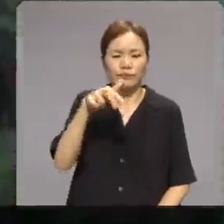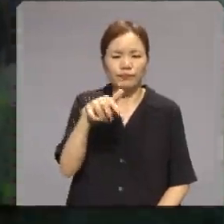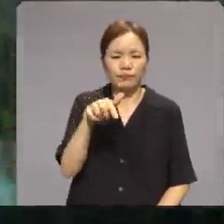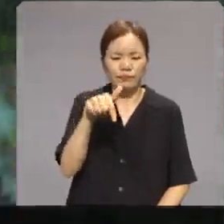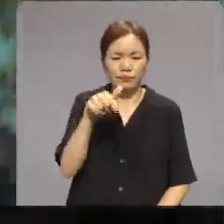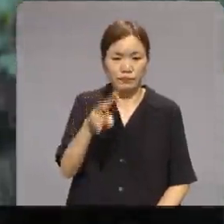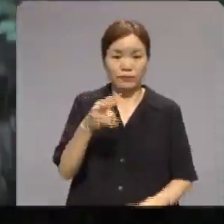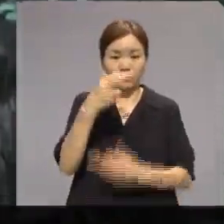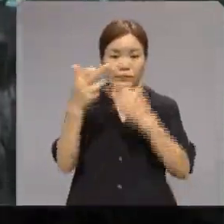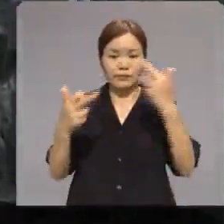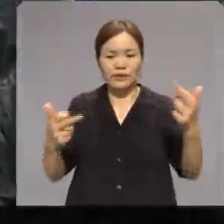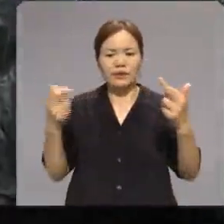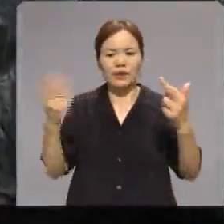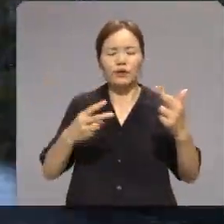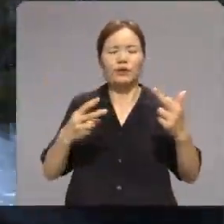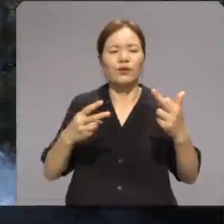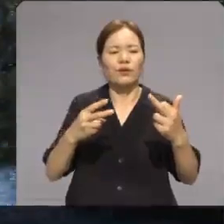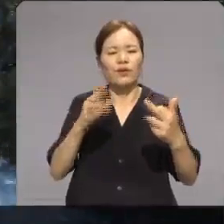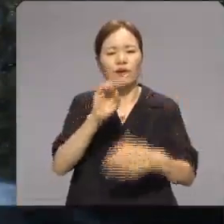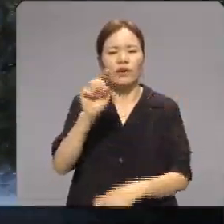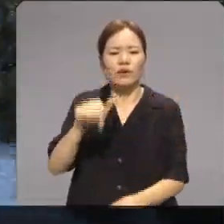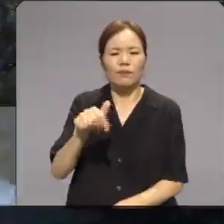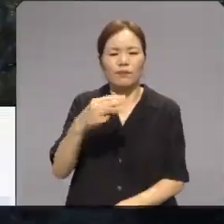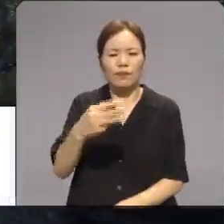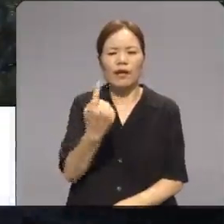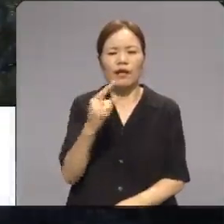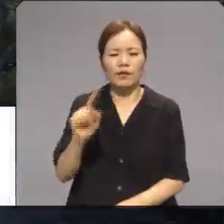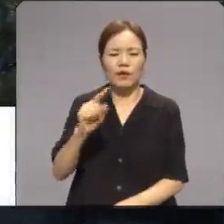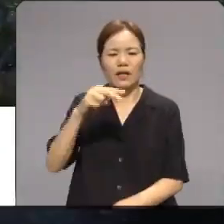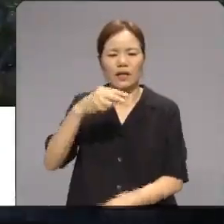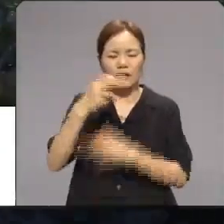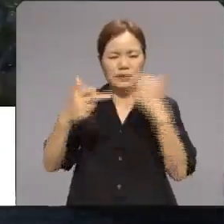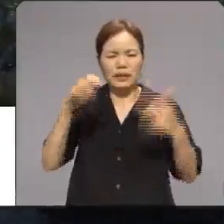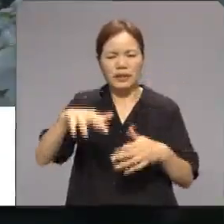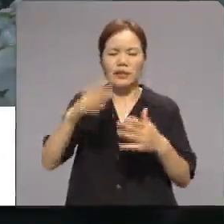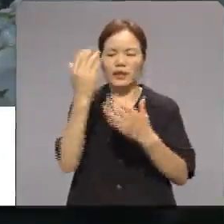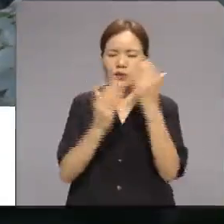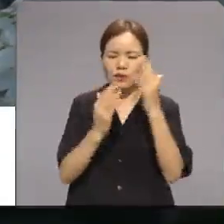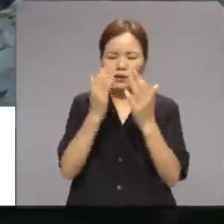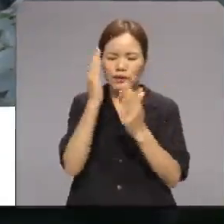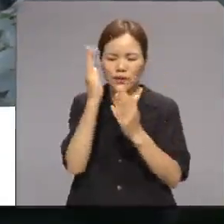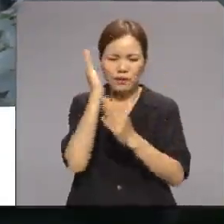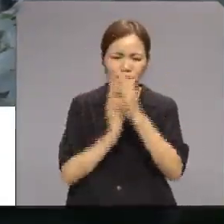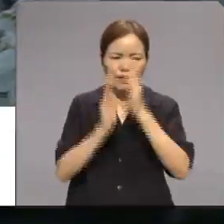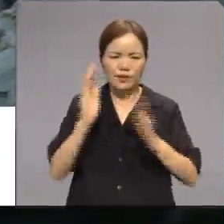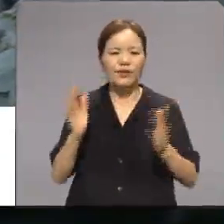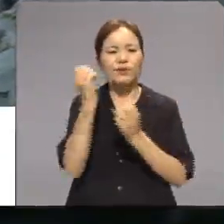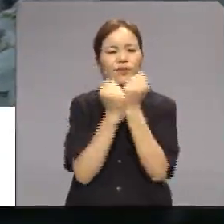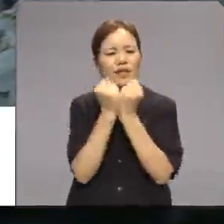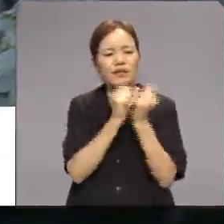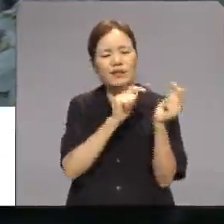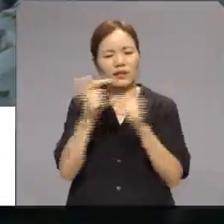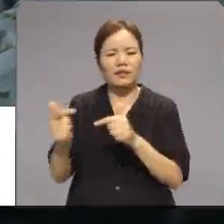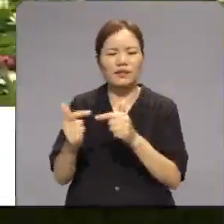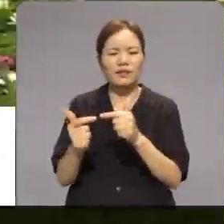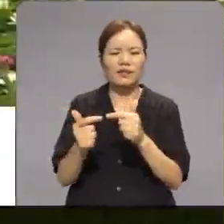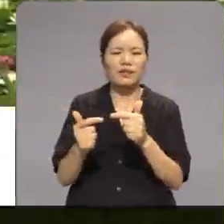공원과 바라산 자연 휴양림에서는 숲 해설과 함께 산림치유 프로그램이